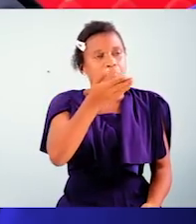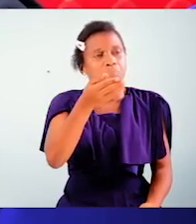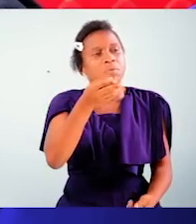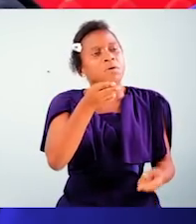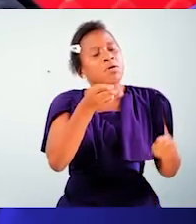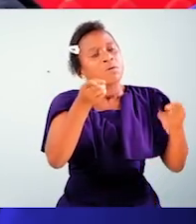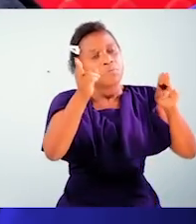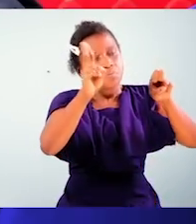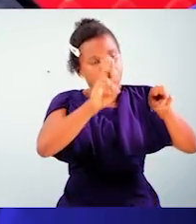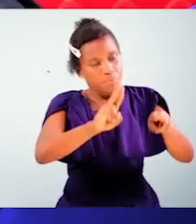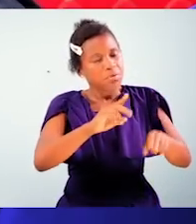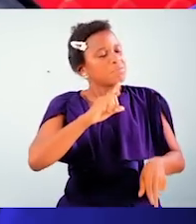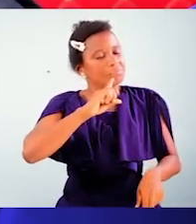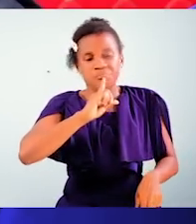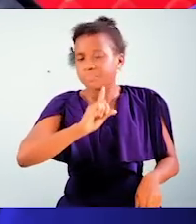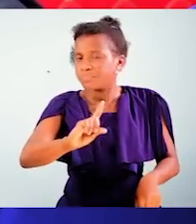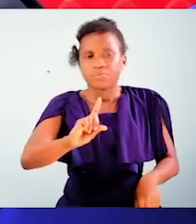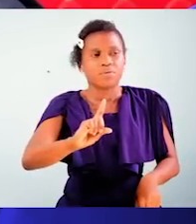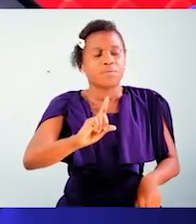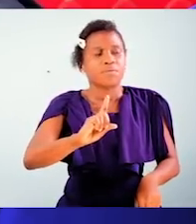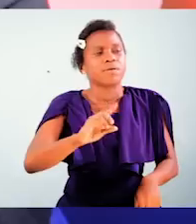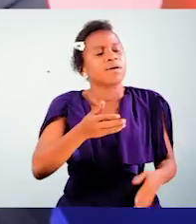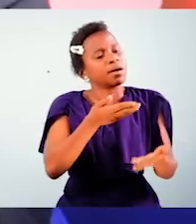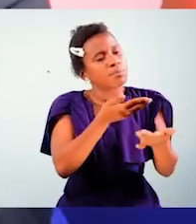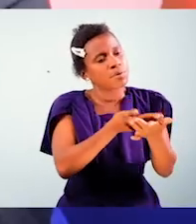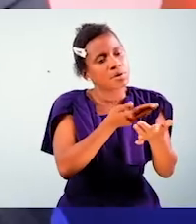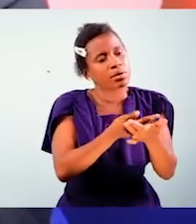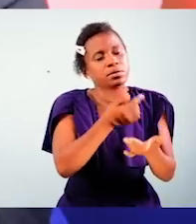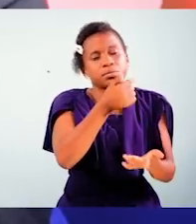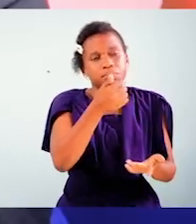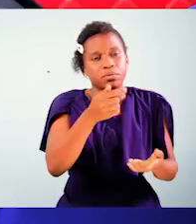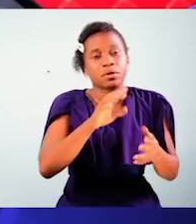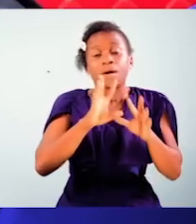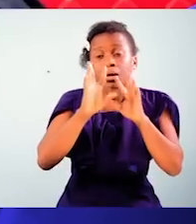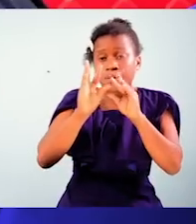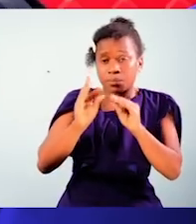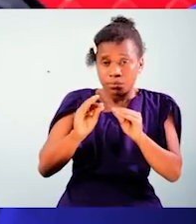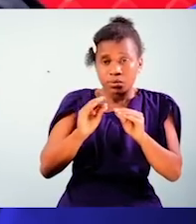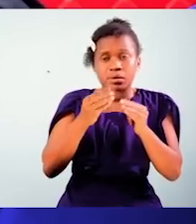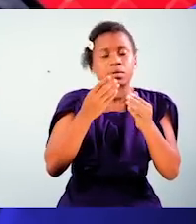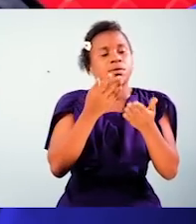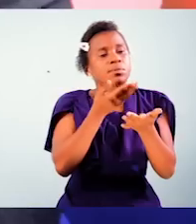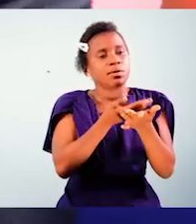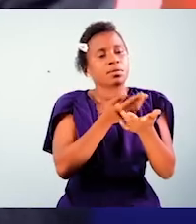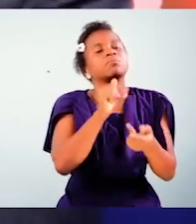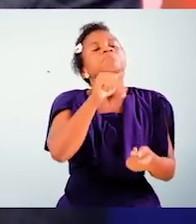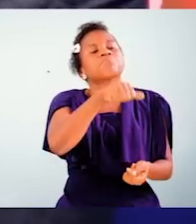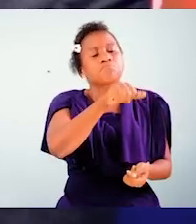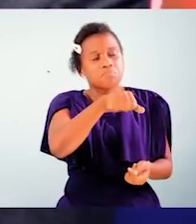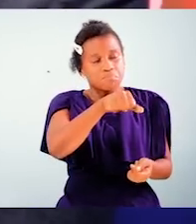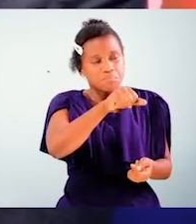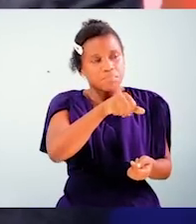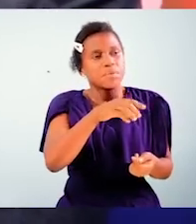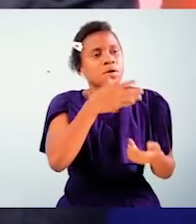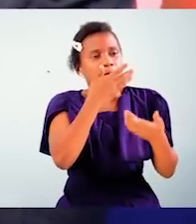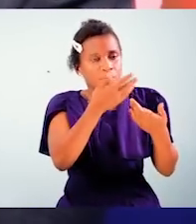hukumu, wala sio amri. Anapendekeza. Kwa hiyo anatoa ripoti na mapendekezo. Ripoti yake inakuwa kwamba hapa kumefanyika